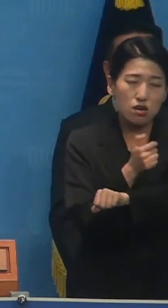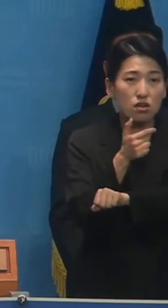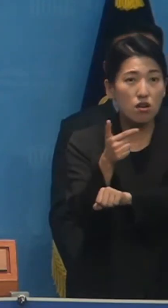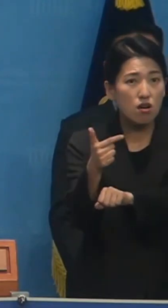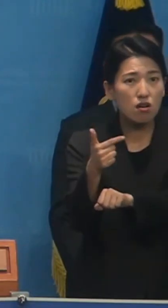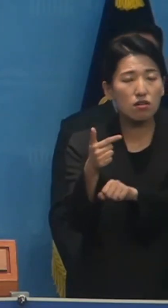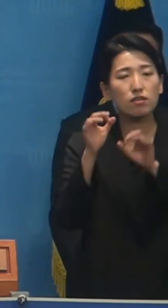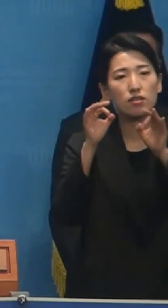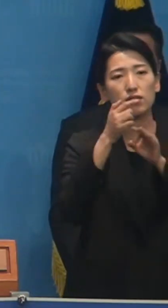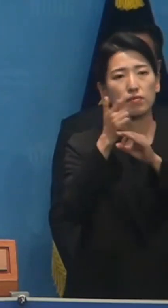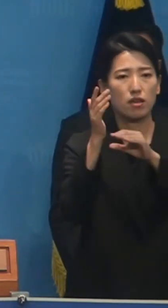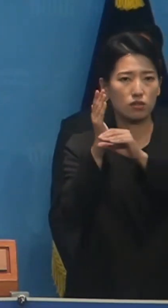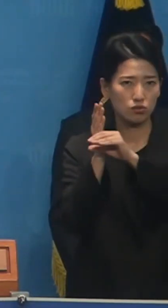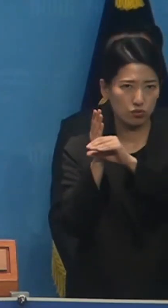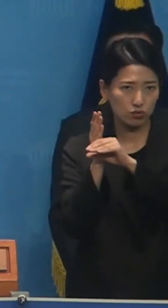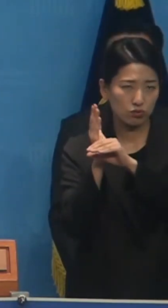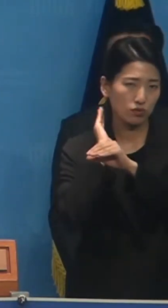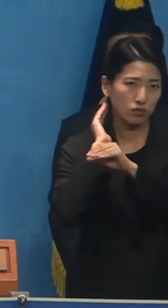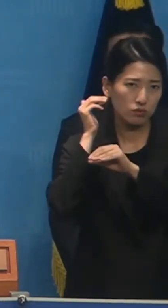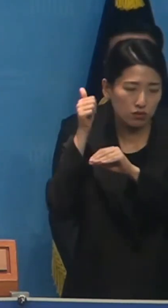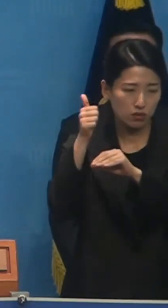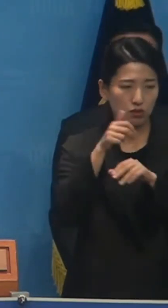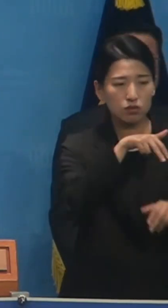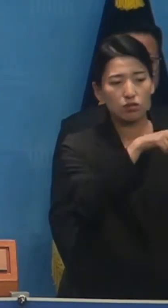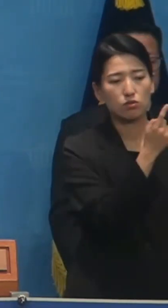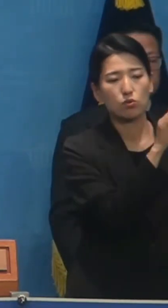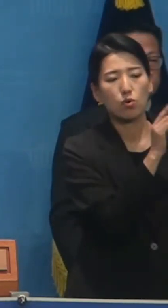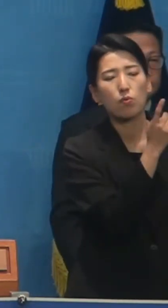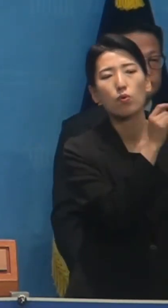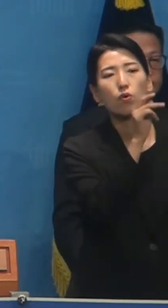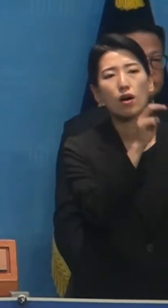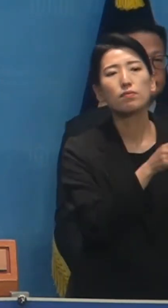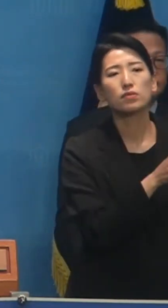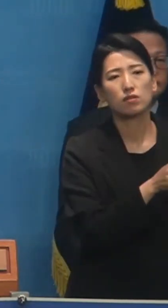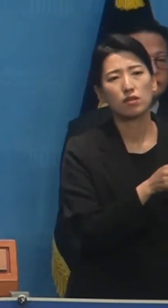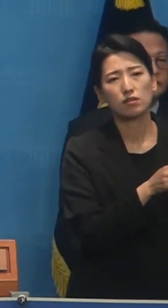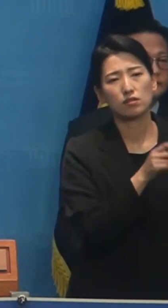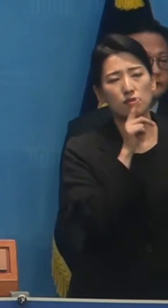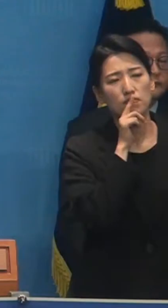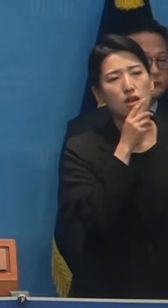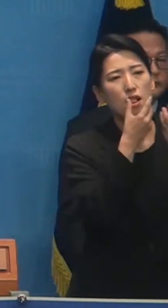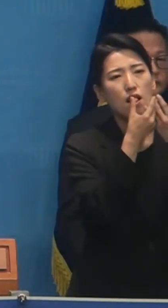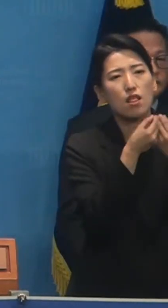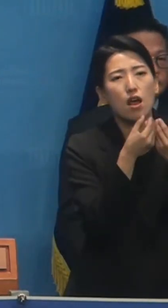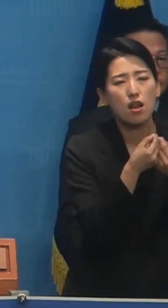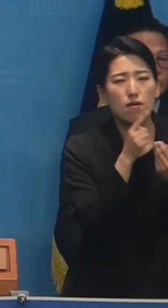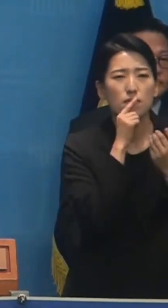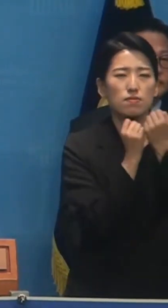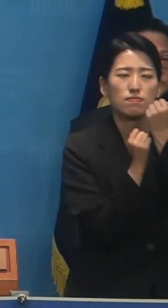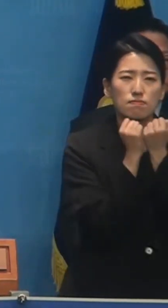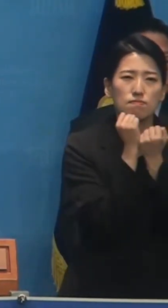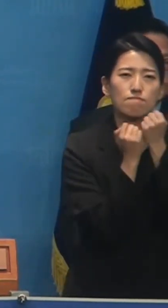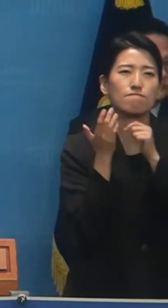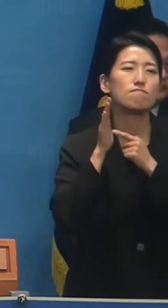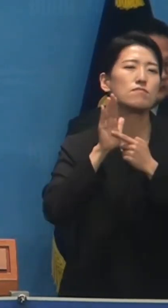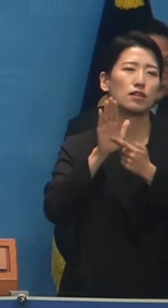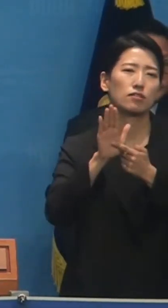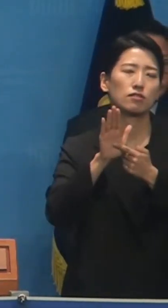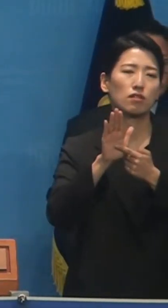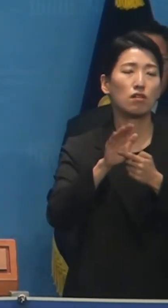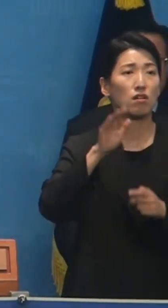그리고 죽산 조봉암 선생님을 언급하시면서 새로운 대한민국을 위해서